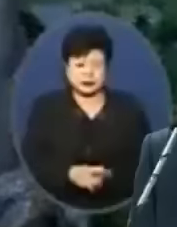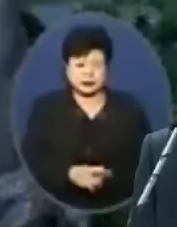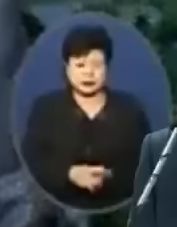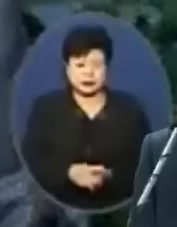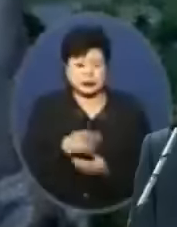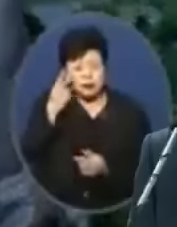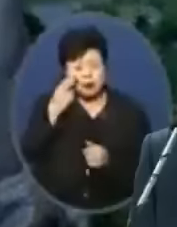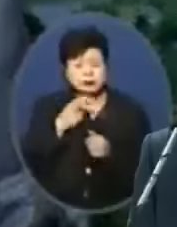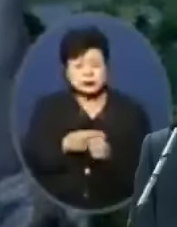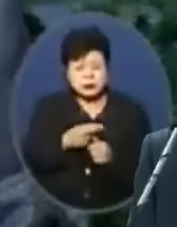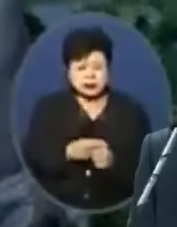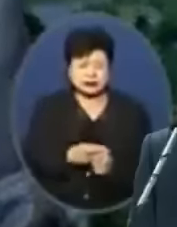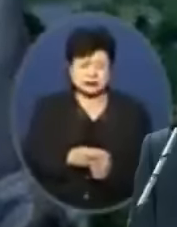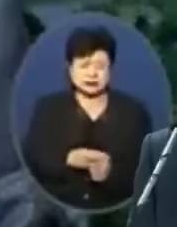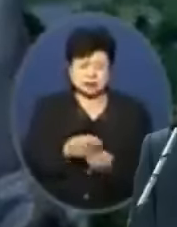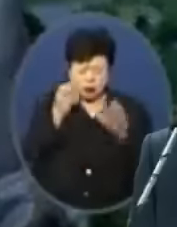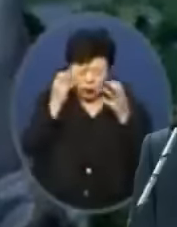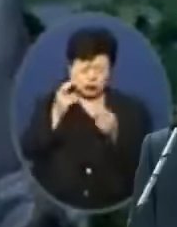와,